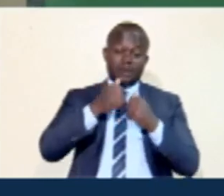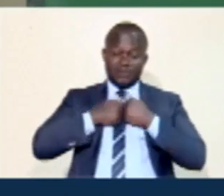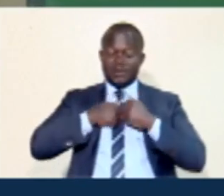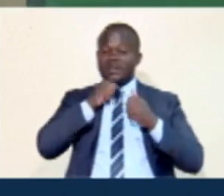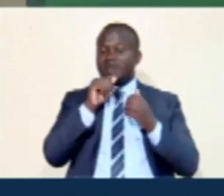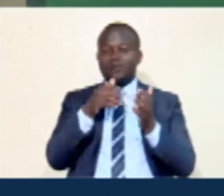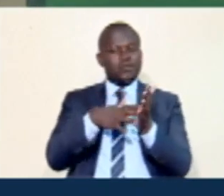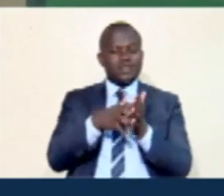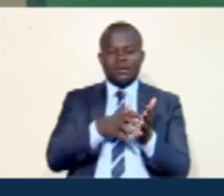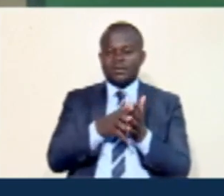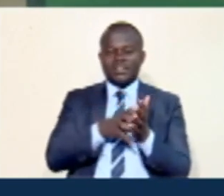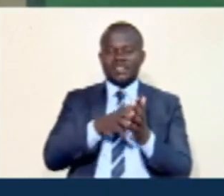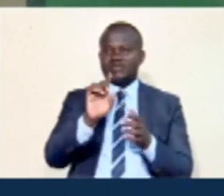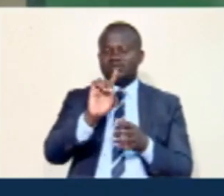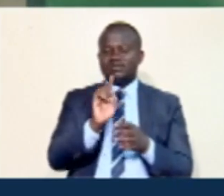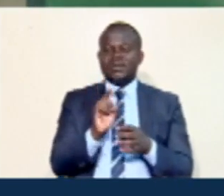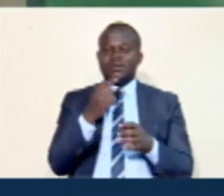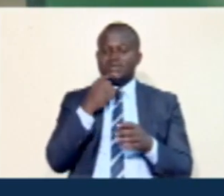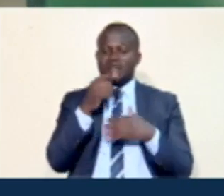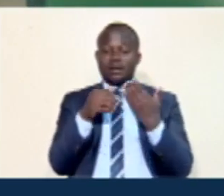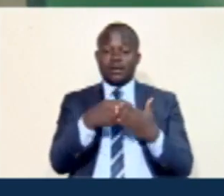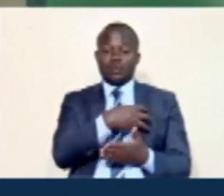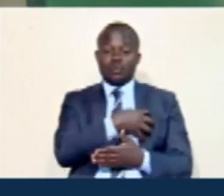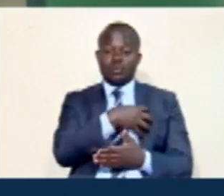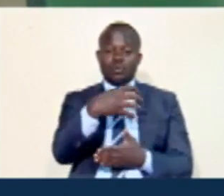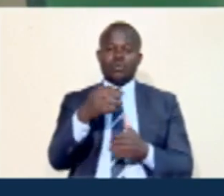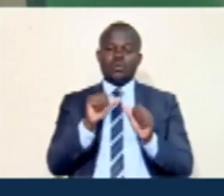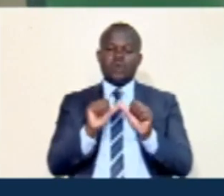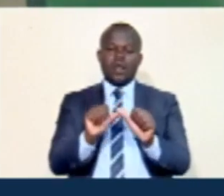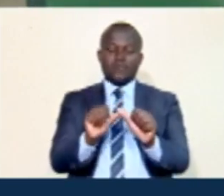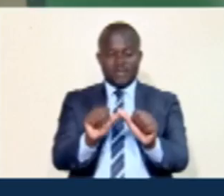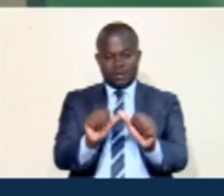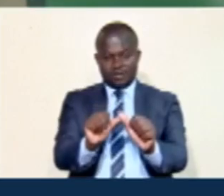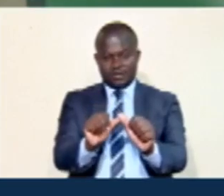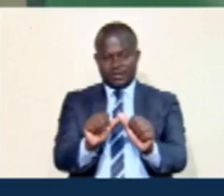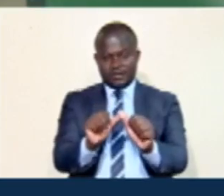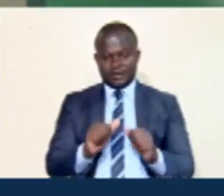buzaba bujegajega, buzaba ari ubukungu burambye.